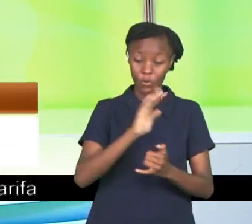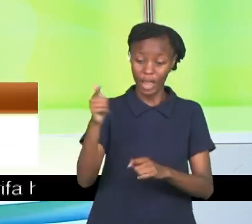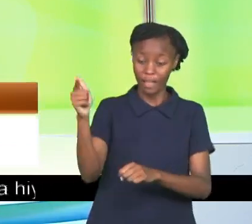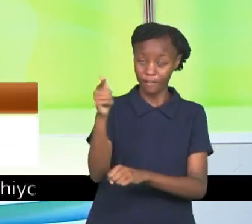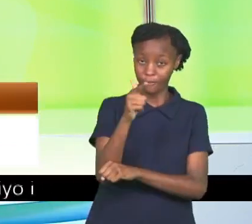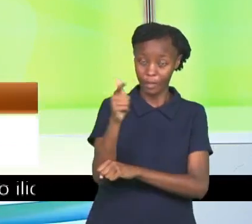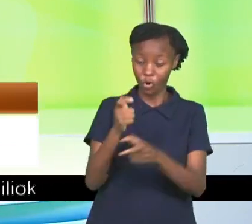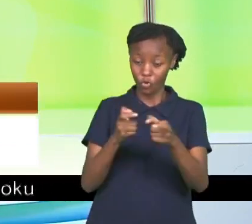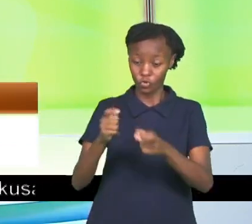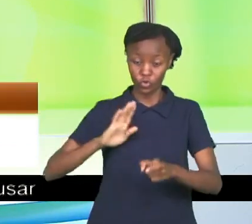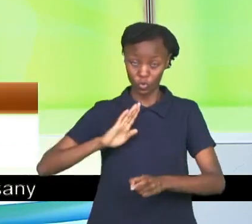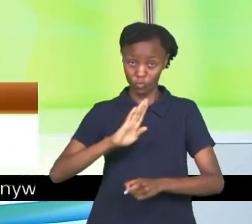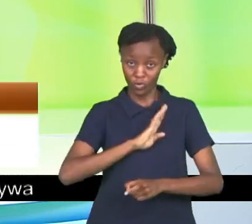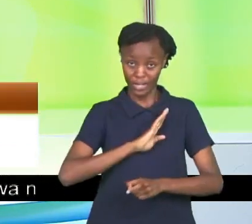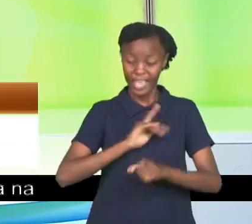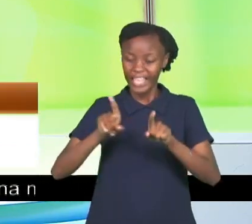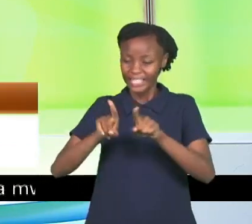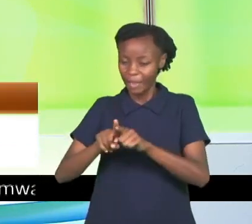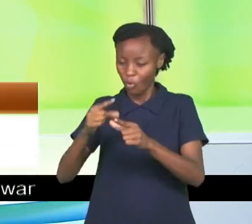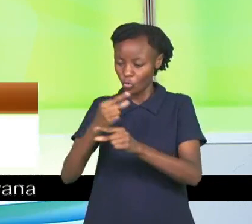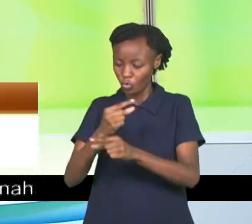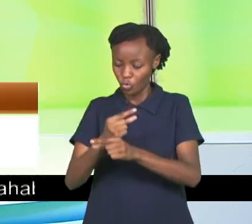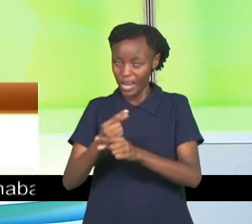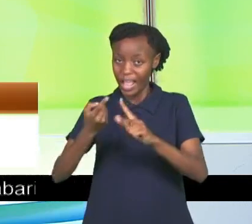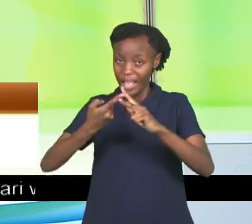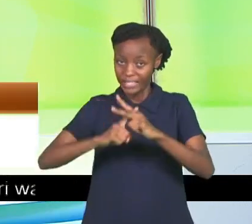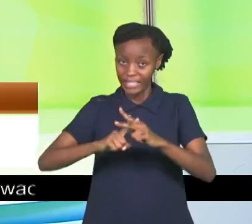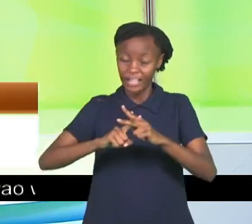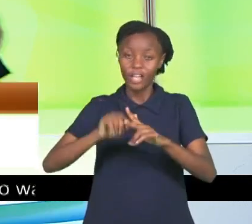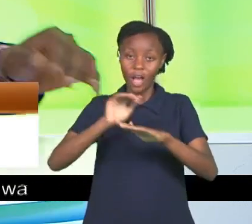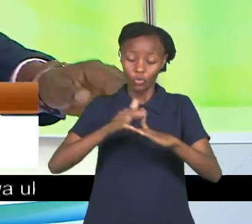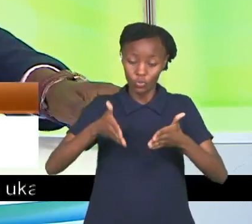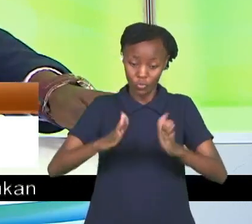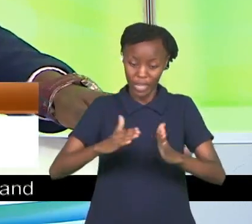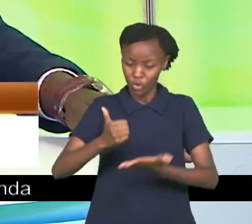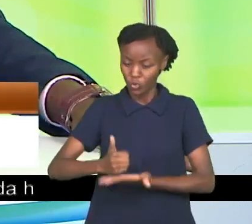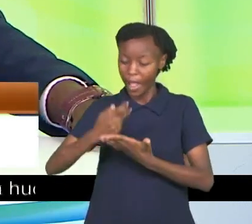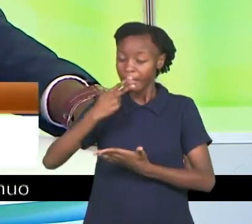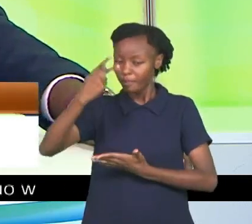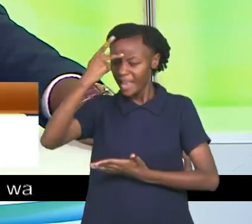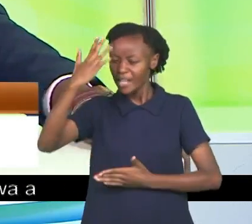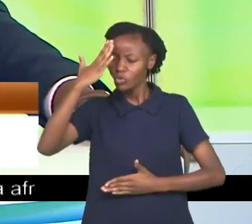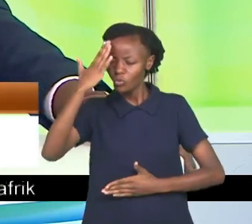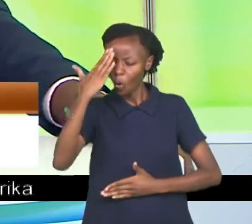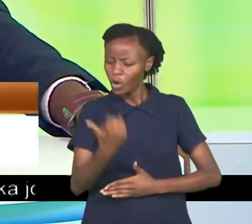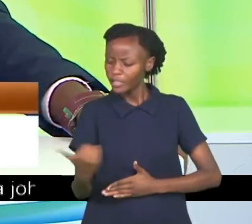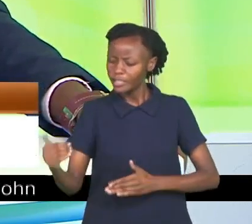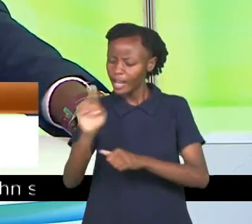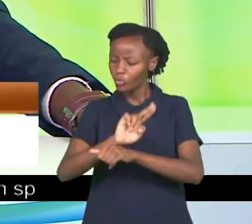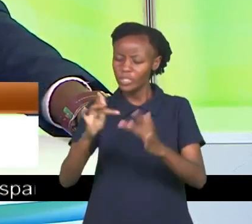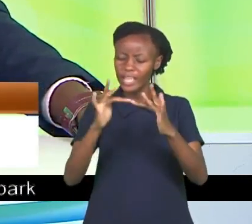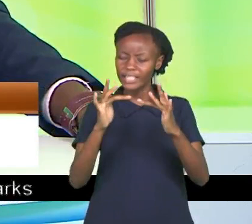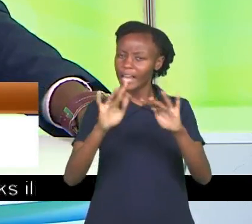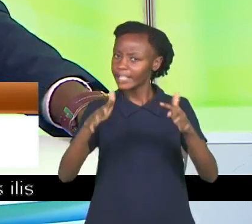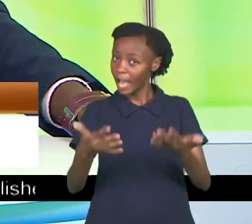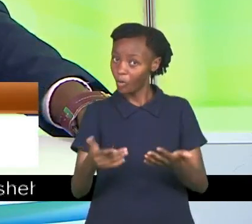Google sasa zimeanzisha mfumo maalum utakaowezesha wazazi kufuatilia kwa ukaribu jinsi wanao wanavyotumia mitandao. Mfumo huu wa